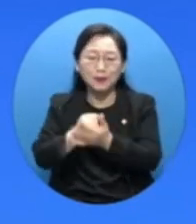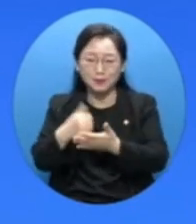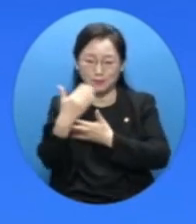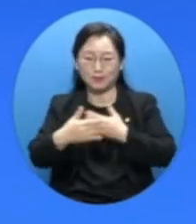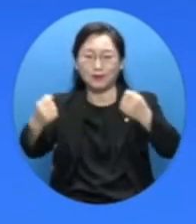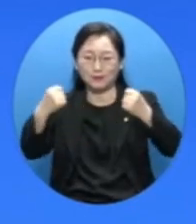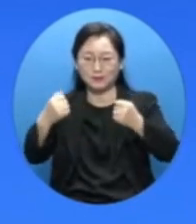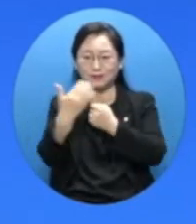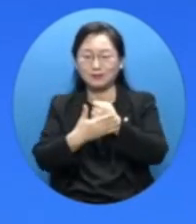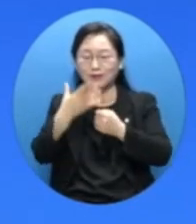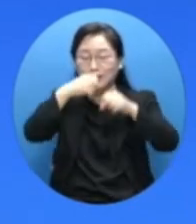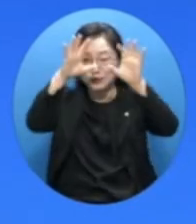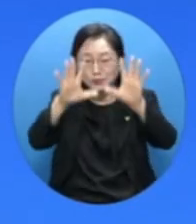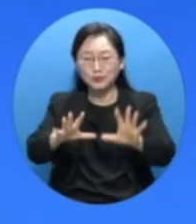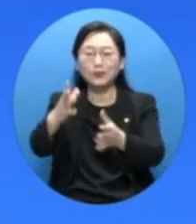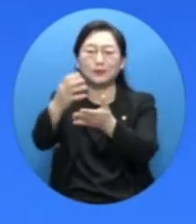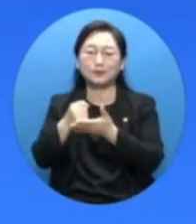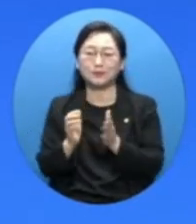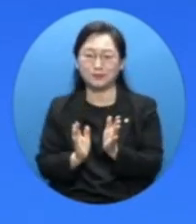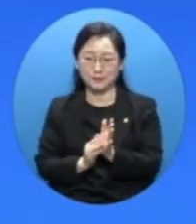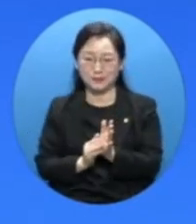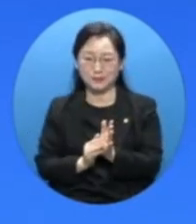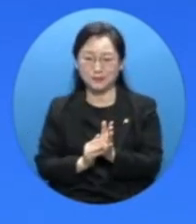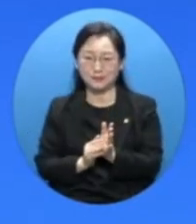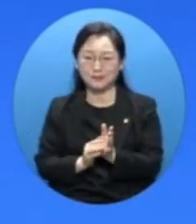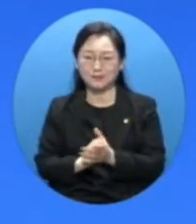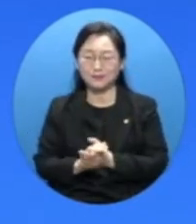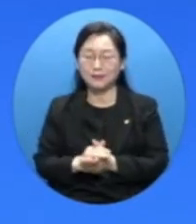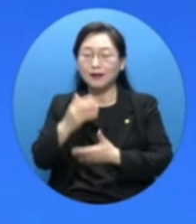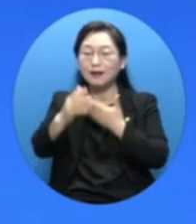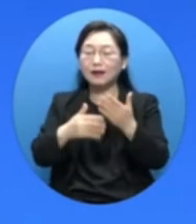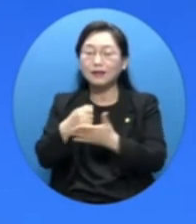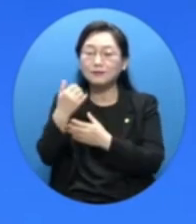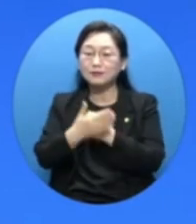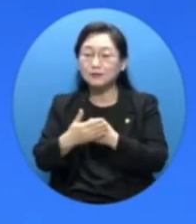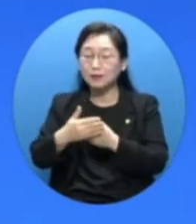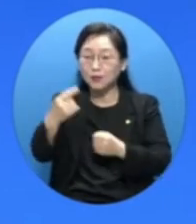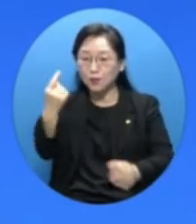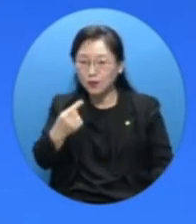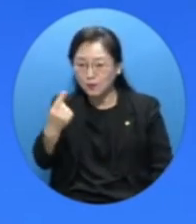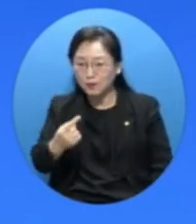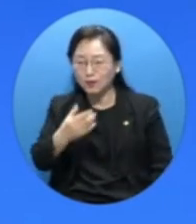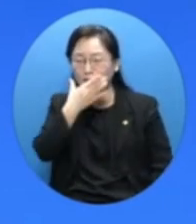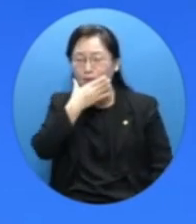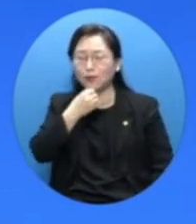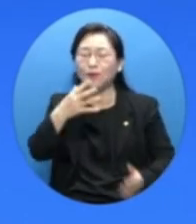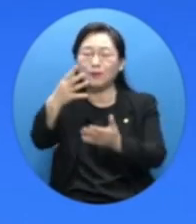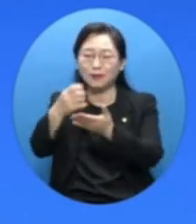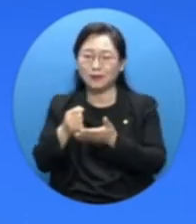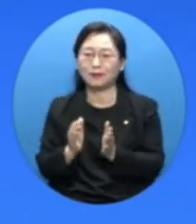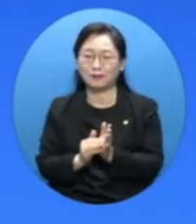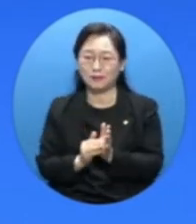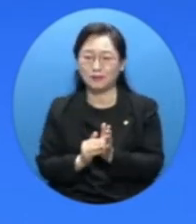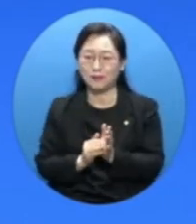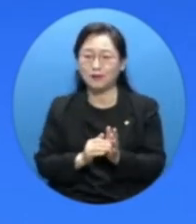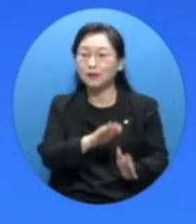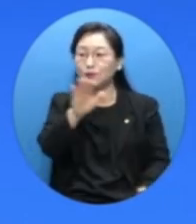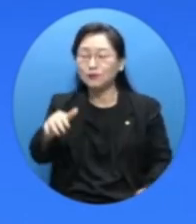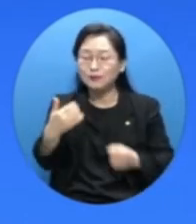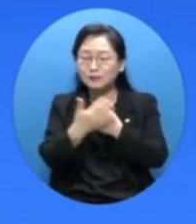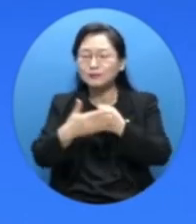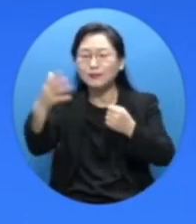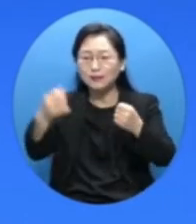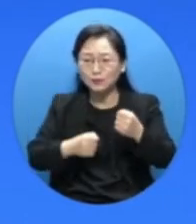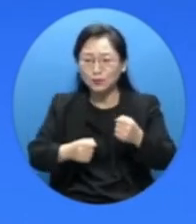되는 은혜와 축복이 임하게 되는 것입니다. 하나님의 은혜가 임해서 이 같은 복을 받았기 때문에 우리는 이 은혜를